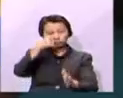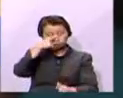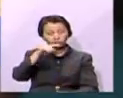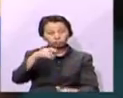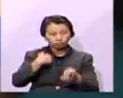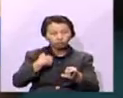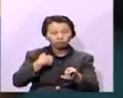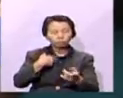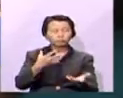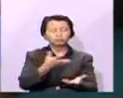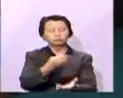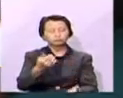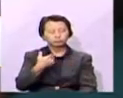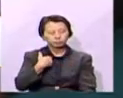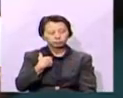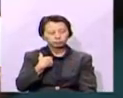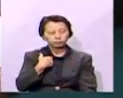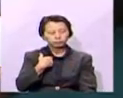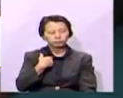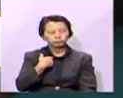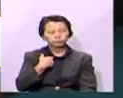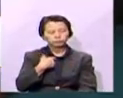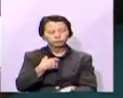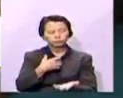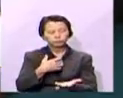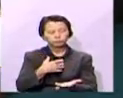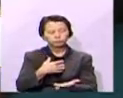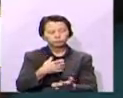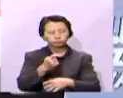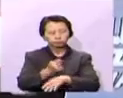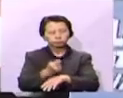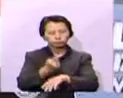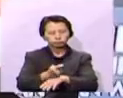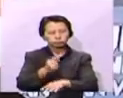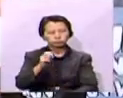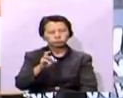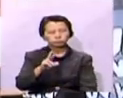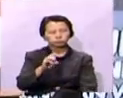ada. Dan juga ada ubat traditional yang disediakan di sini.